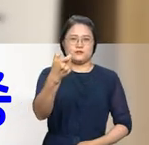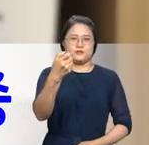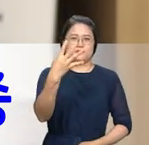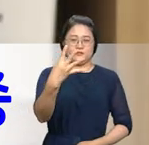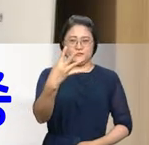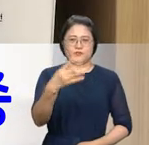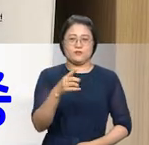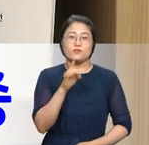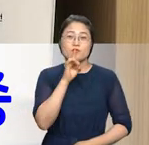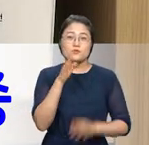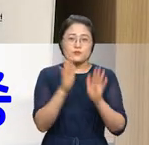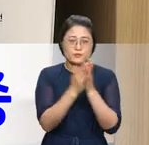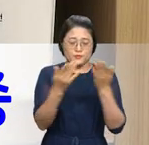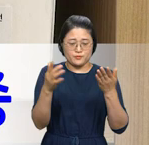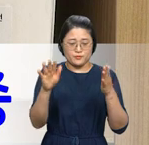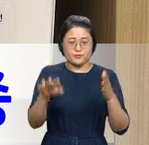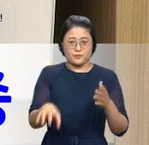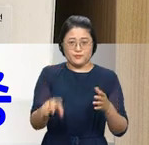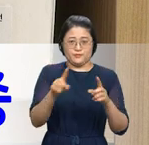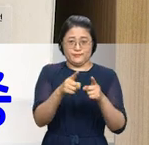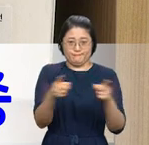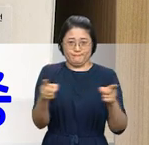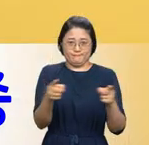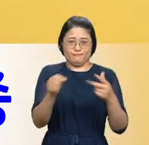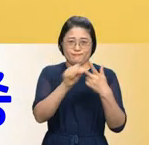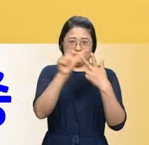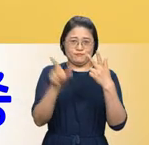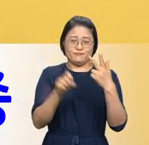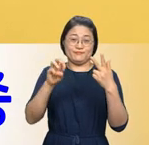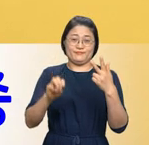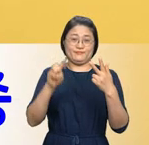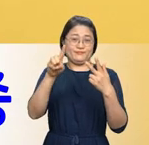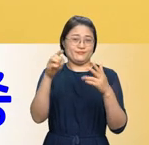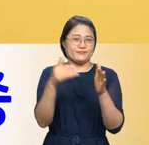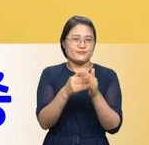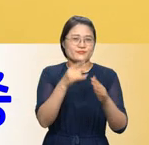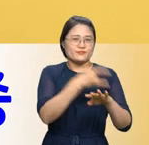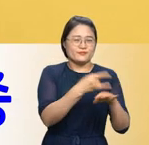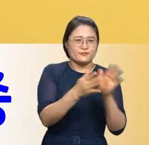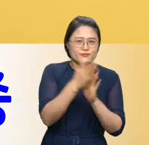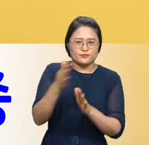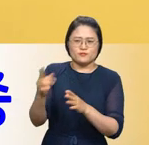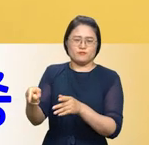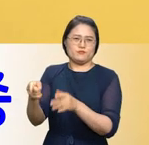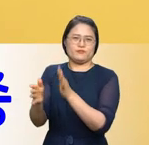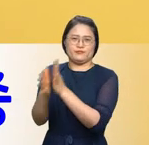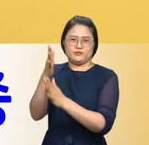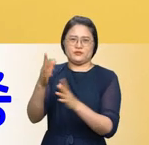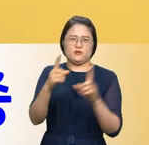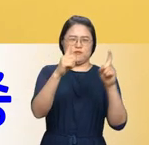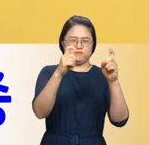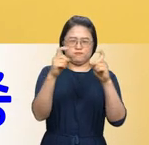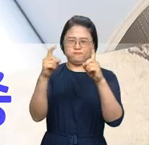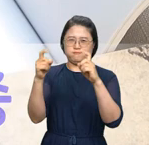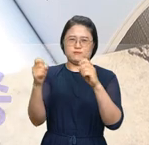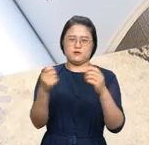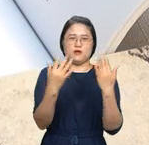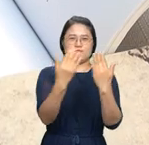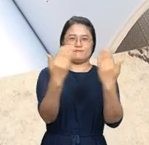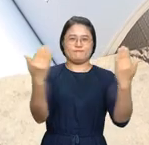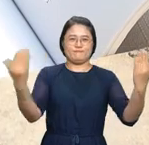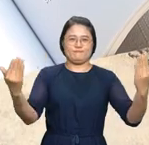264권이며 중앙도서관 1층 로비에서 7월 31일까지 의왕시와 샌닝시 전경 포토존과 함께